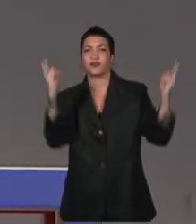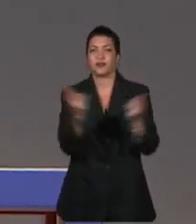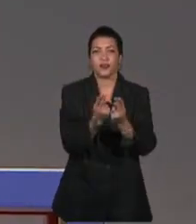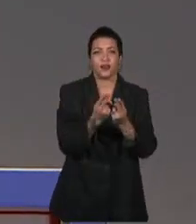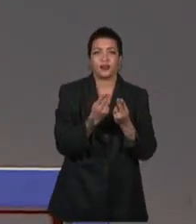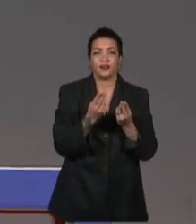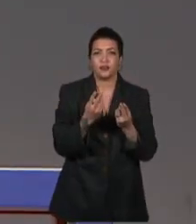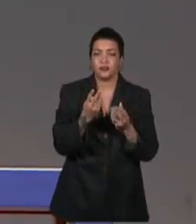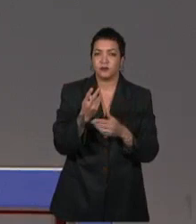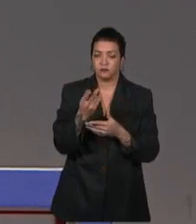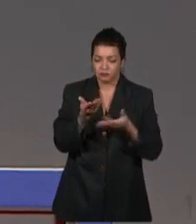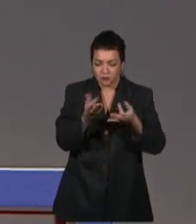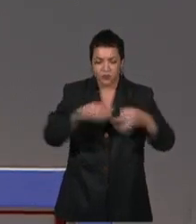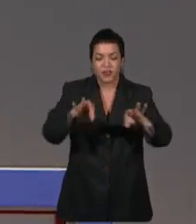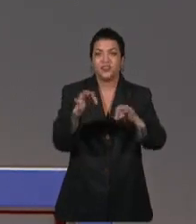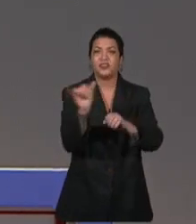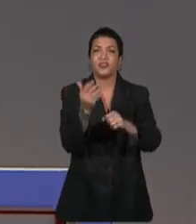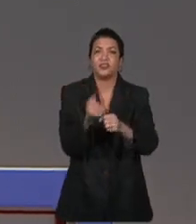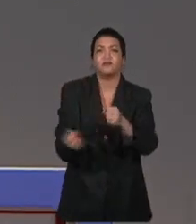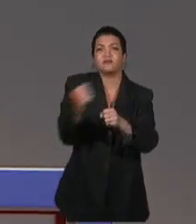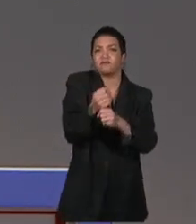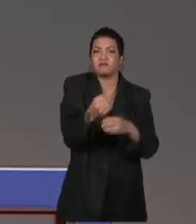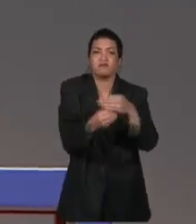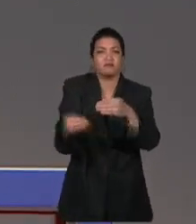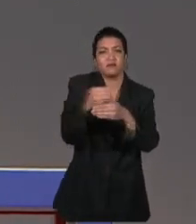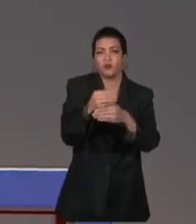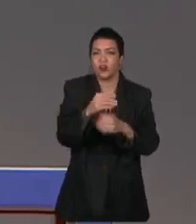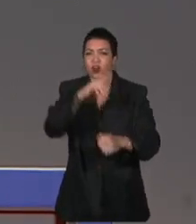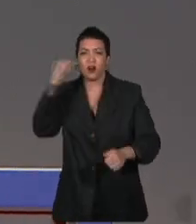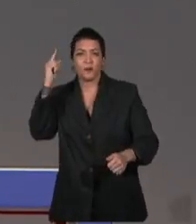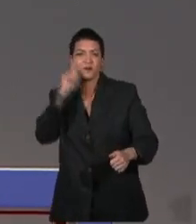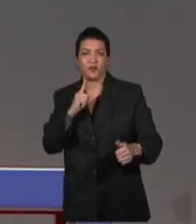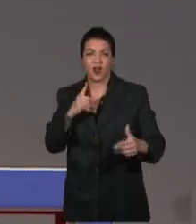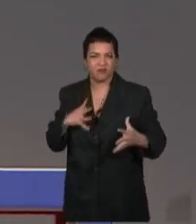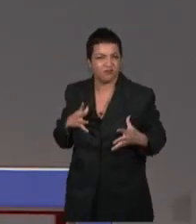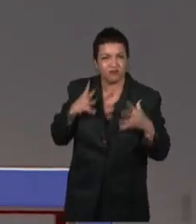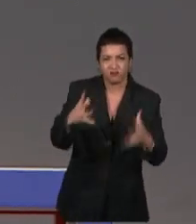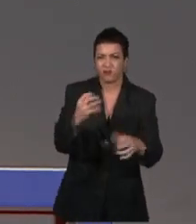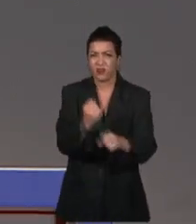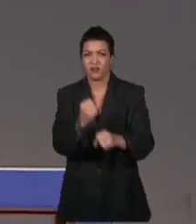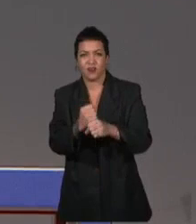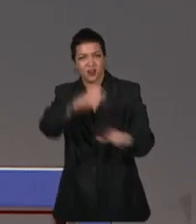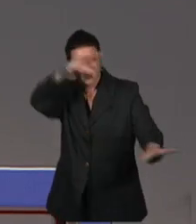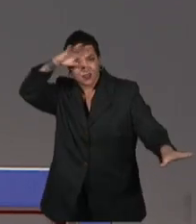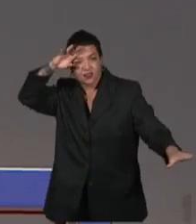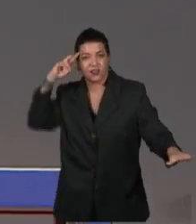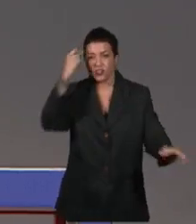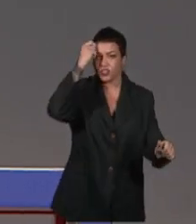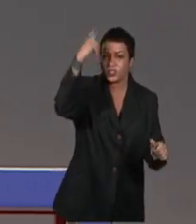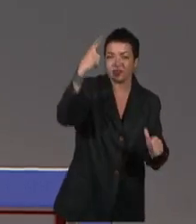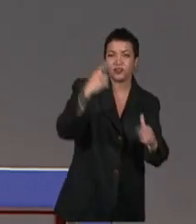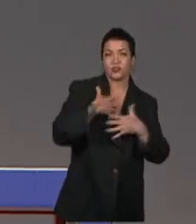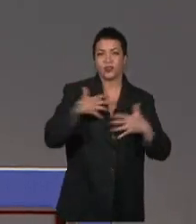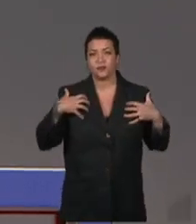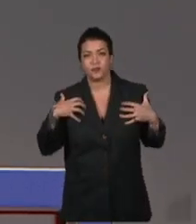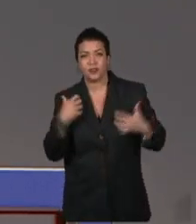bâtie par des femmes et des hommes qui, par leur travail, leur bravoure, leur génie artistique et scientifique, ont